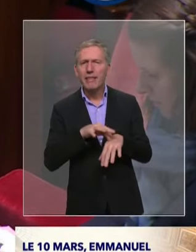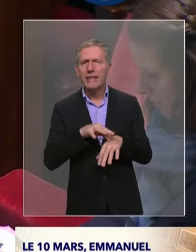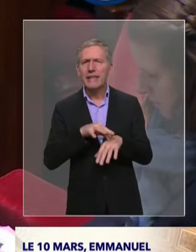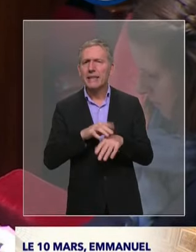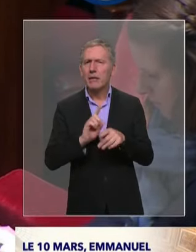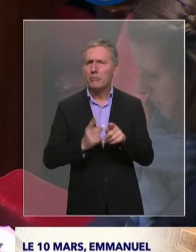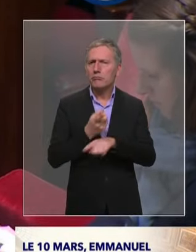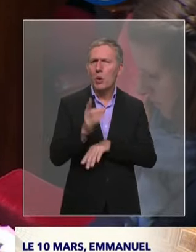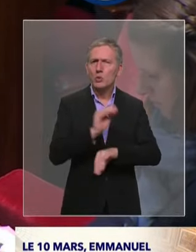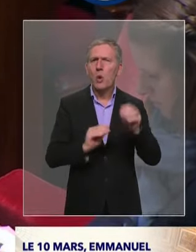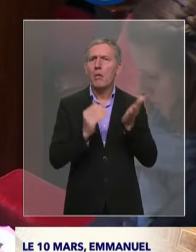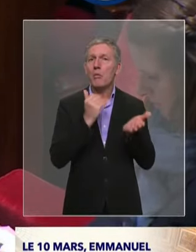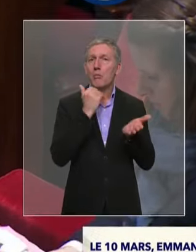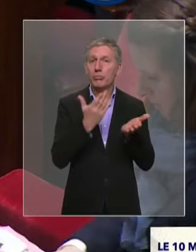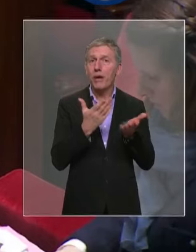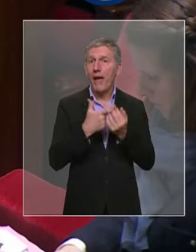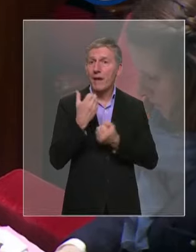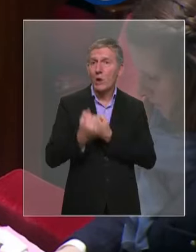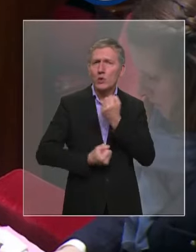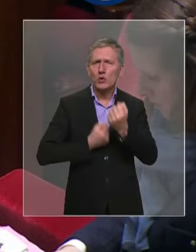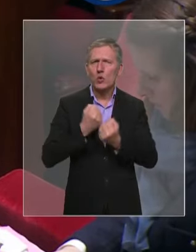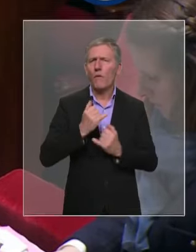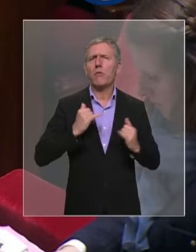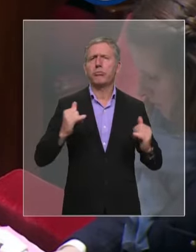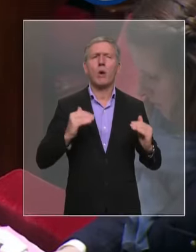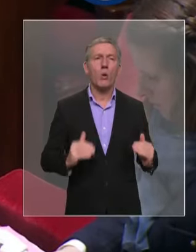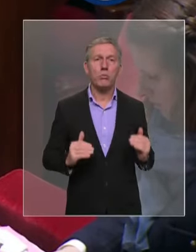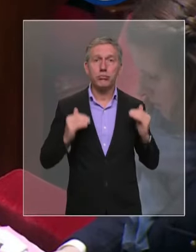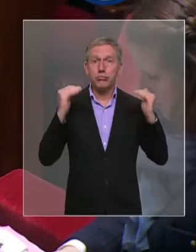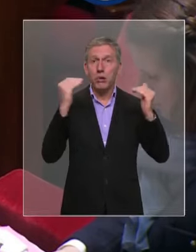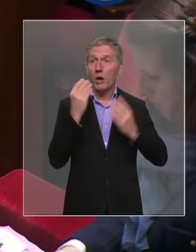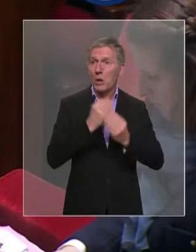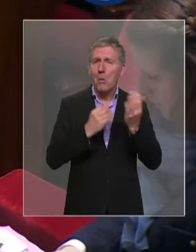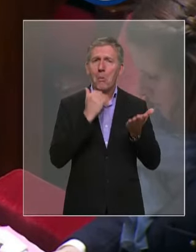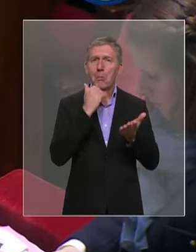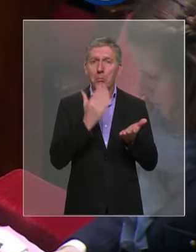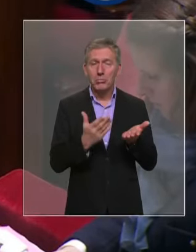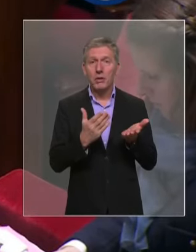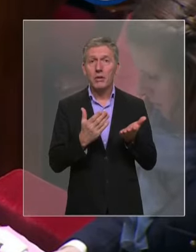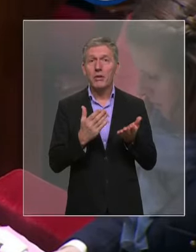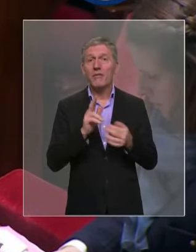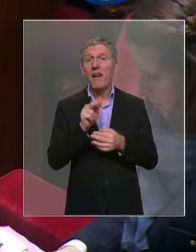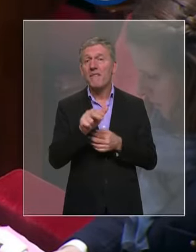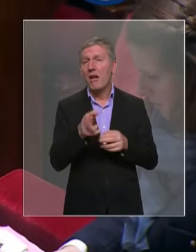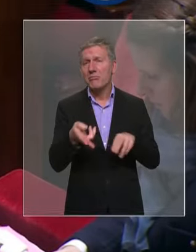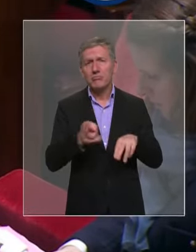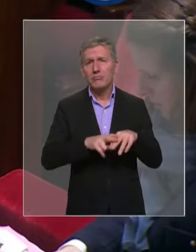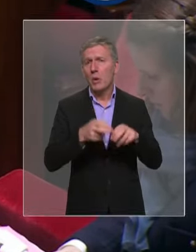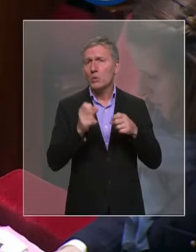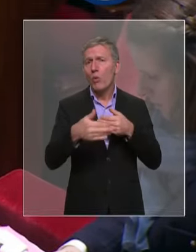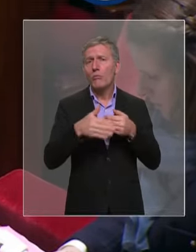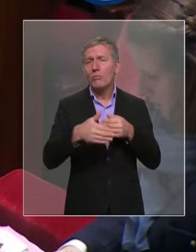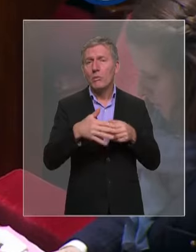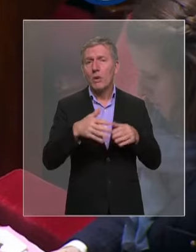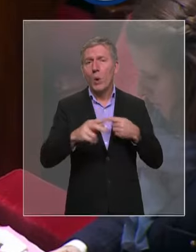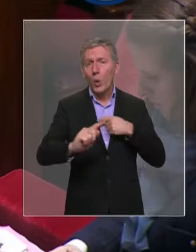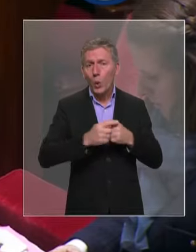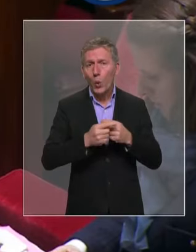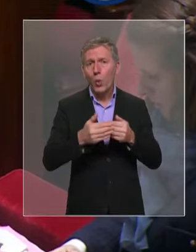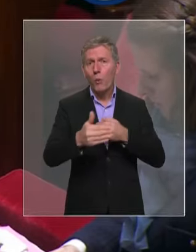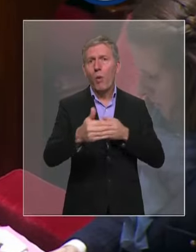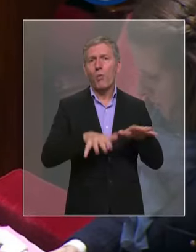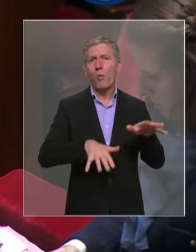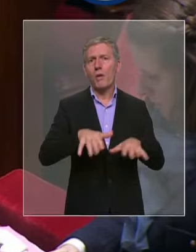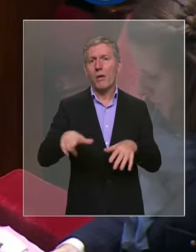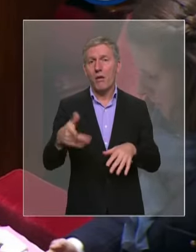incurable qui impose des souffrances que rien ne peut apaiser et dont le pronostic vital est engagé à court ou moyen terme. Ces critères